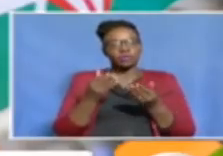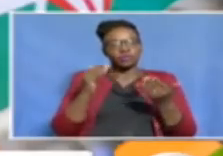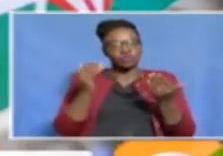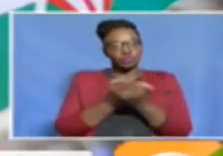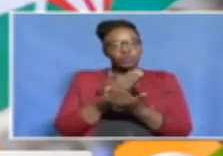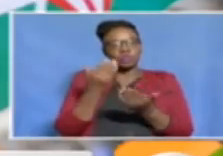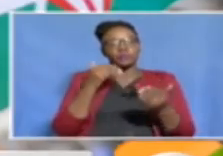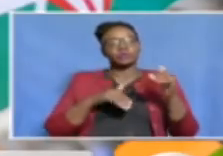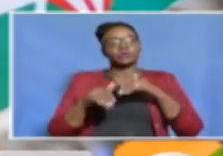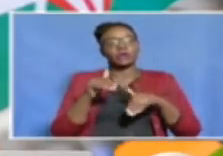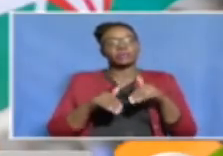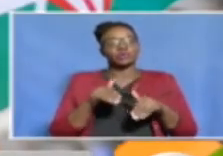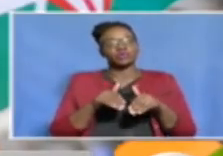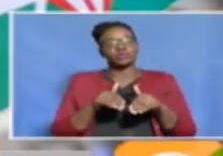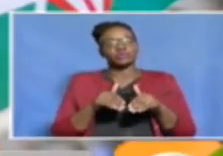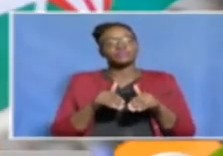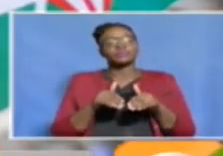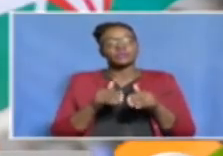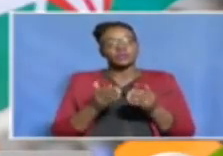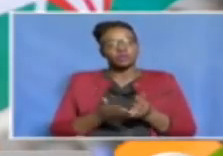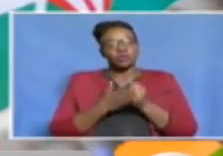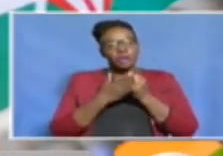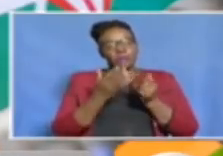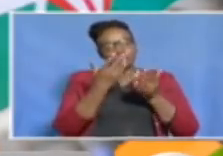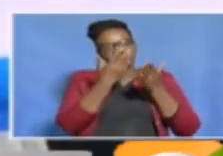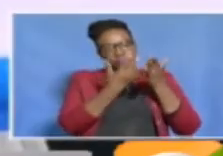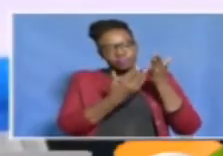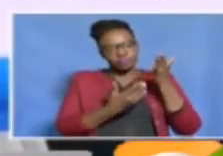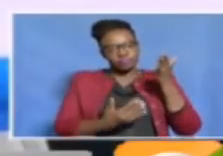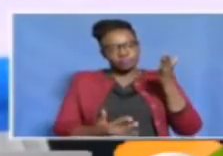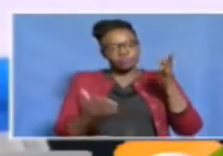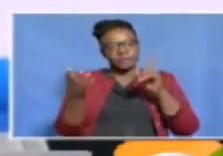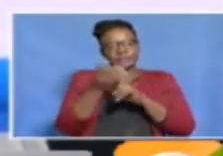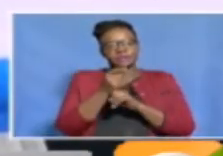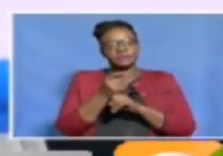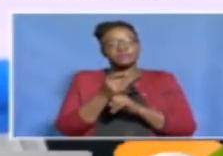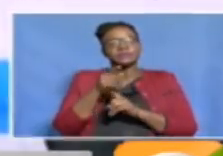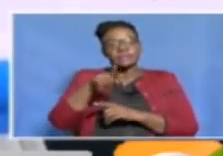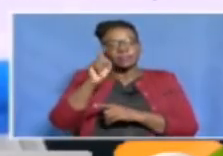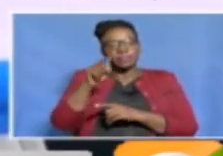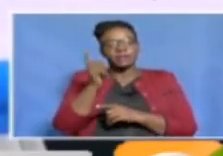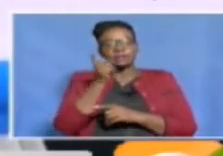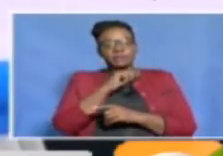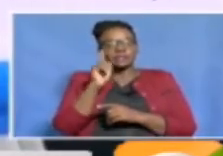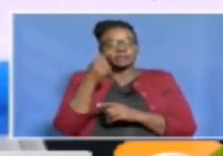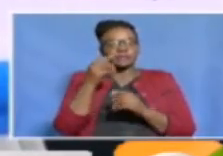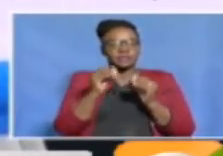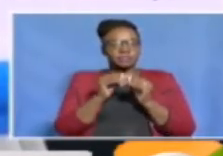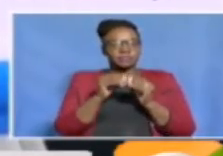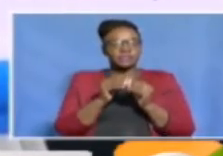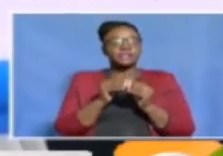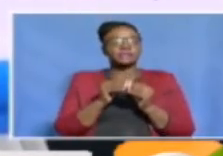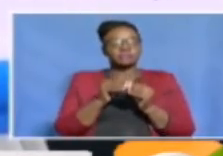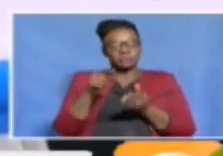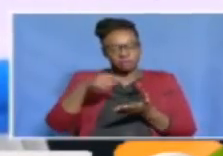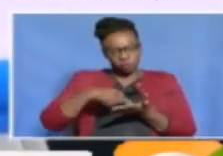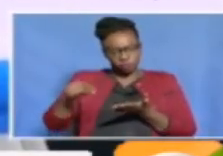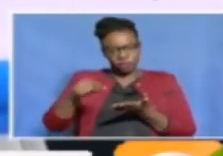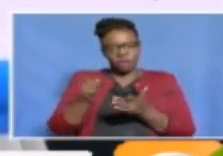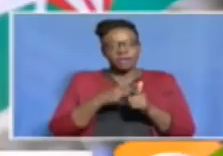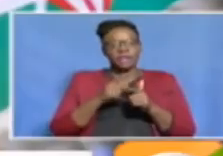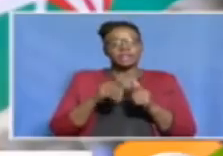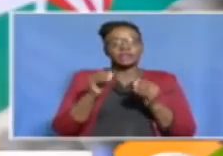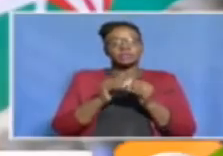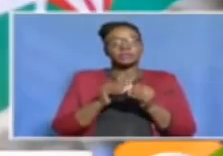Na ili kufanikisha hayo, wajumbe hao wanatarajiwa kukamilisha kongamano lake la kwanza Alhamisi hii, kisha kuandaa vikao katika